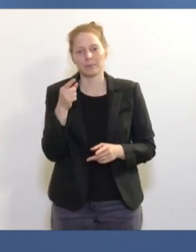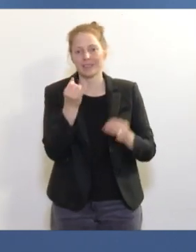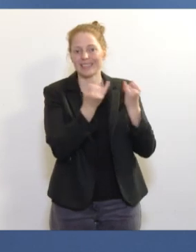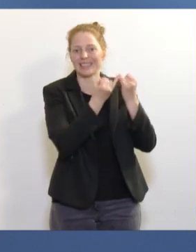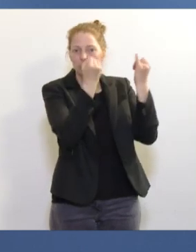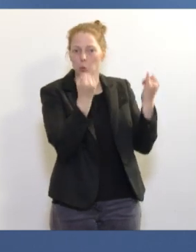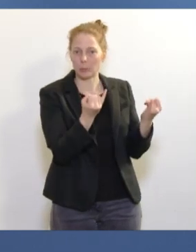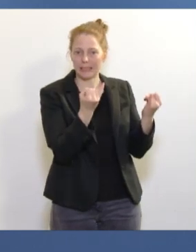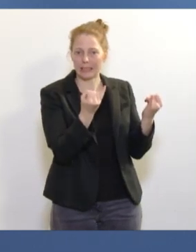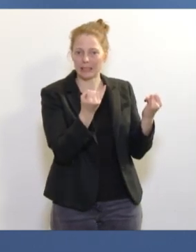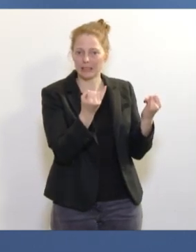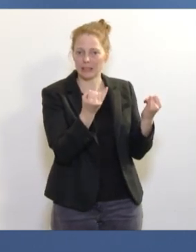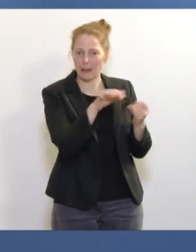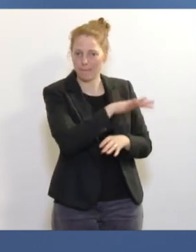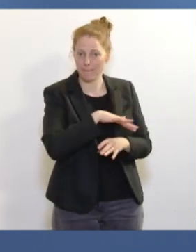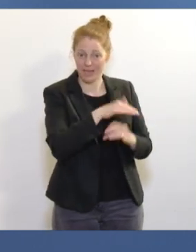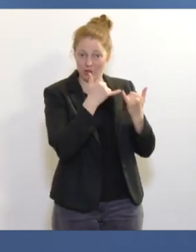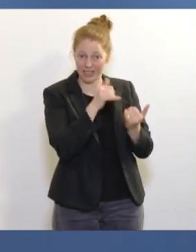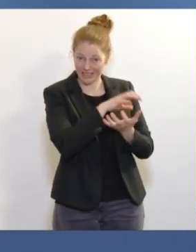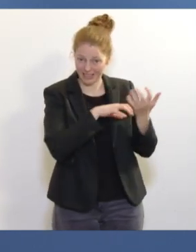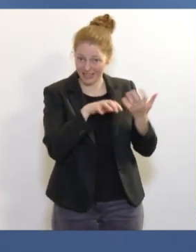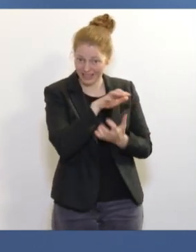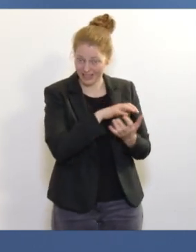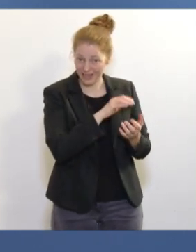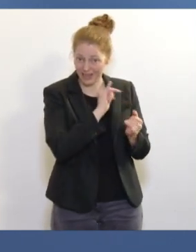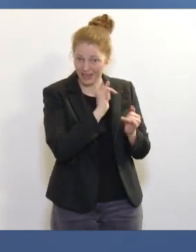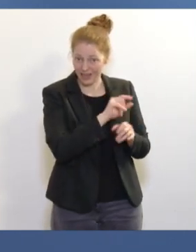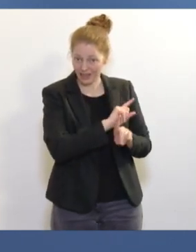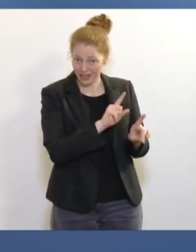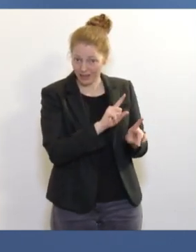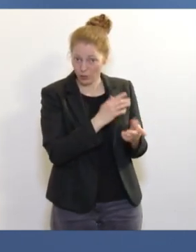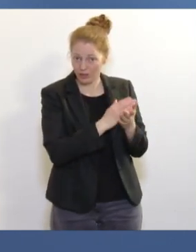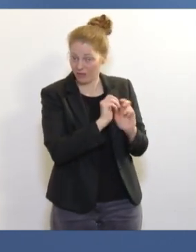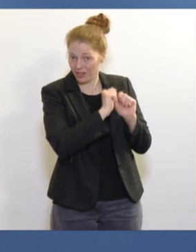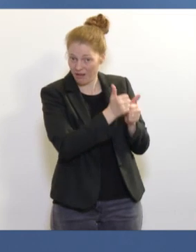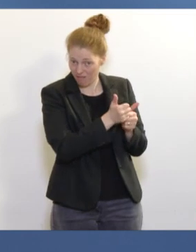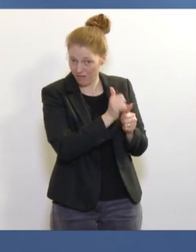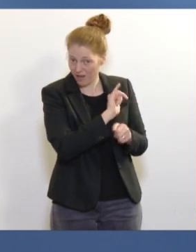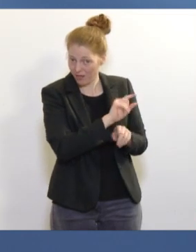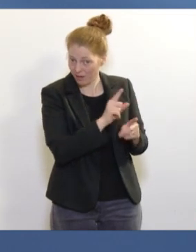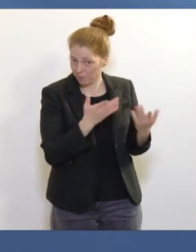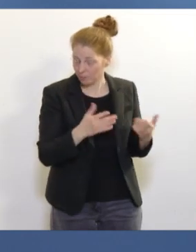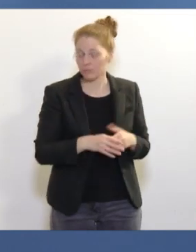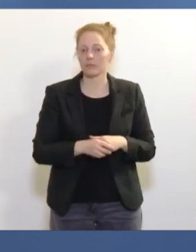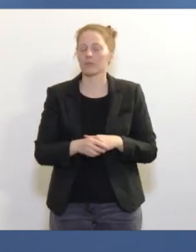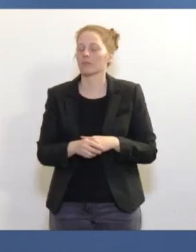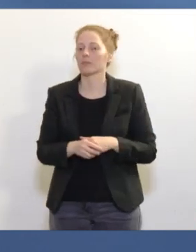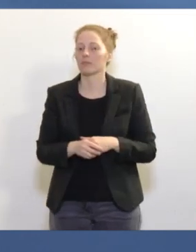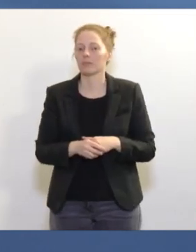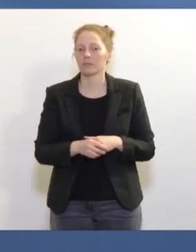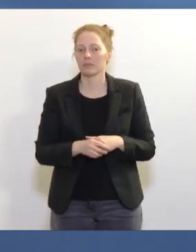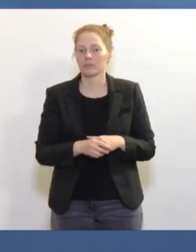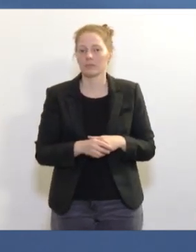Immobiliensektor oder die Agenzen an der Krise als und dadurch Stelle soll kriegen? Der Immobiliensektor als